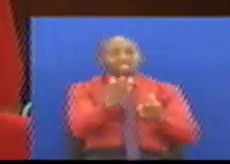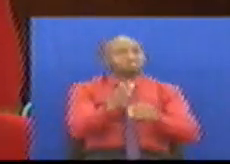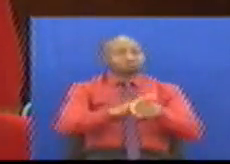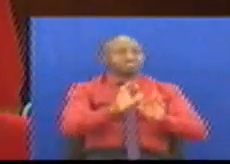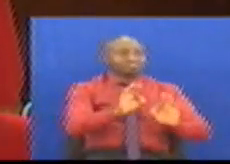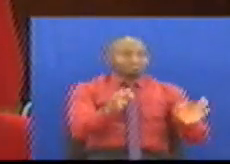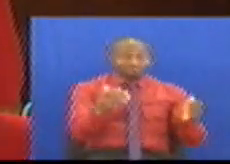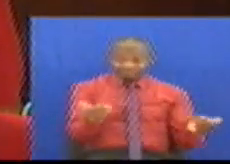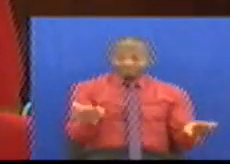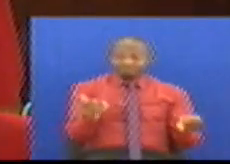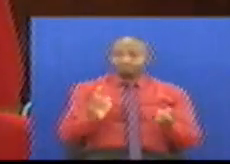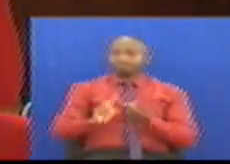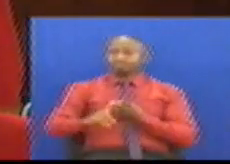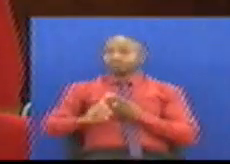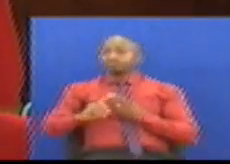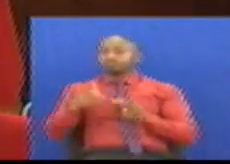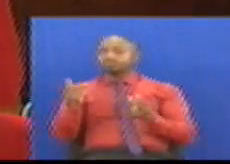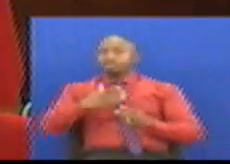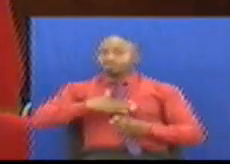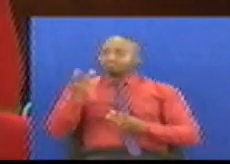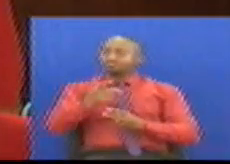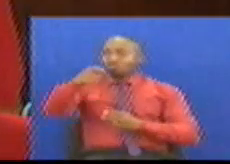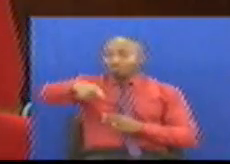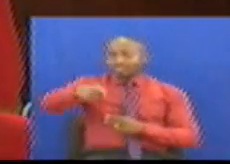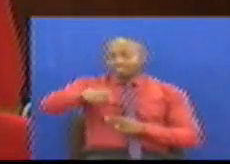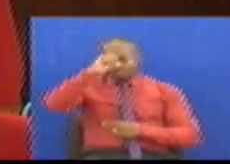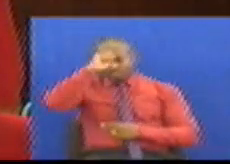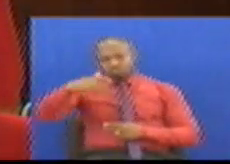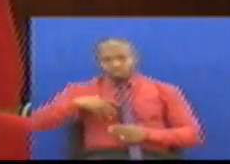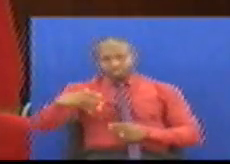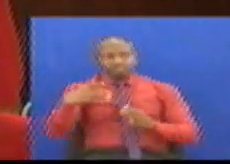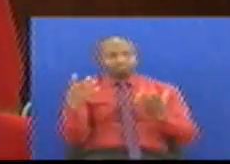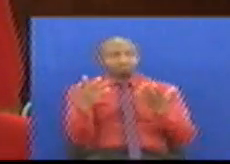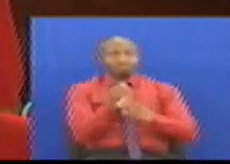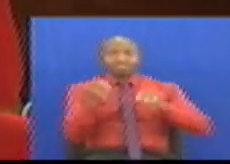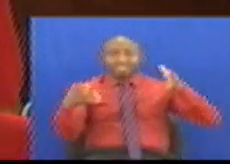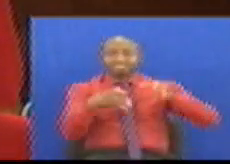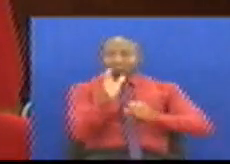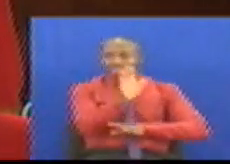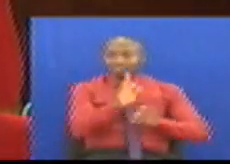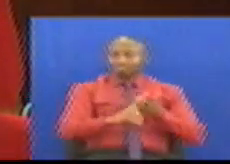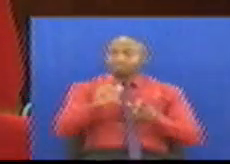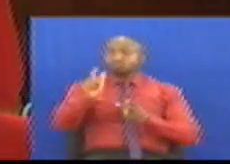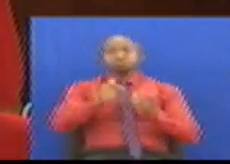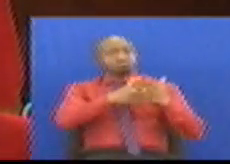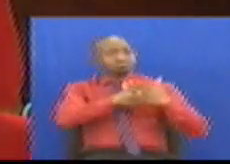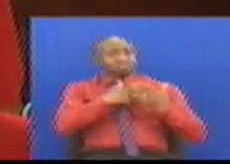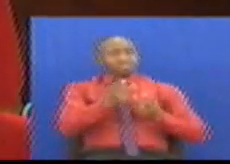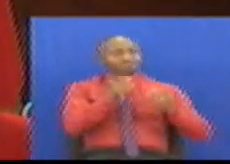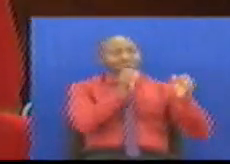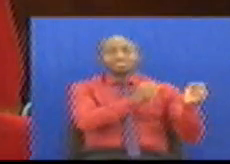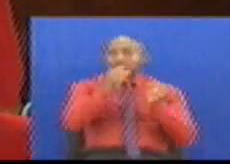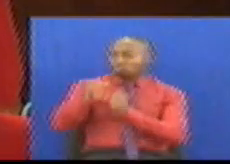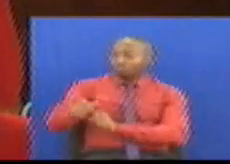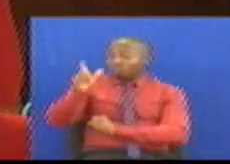Mheshimiwa Naibu Spika, napenda pia kupongeza Mheshimiwa Waziri na timu yake. Wanasema uungwana ni vitendo. Hawa ni